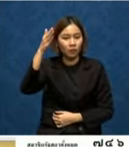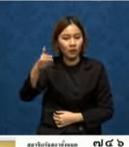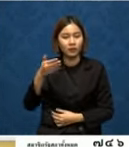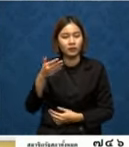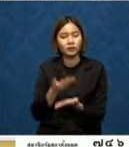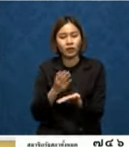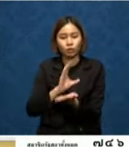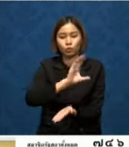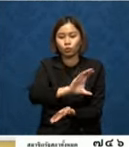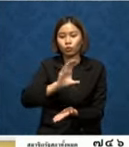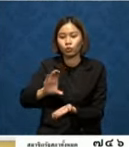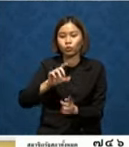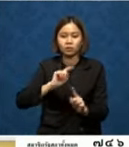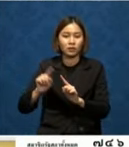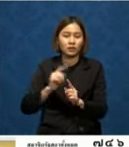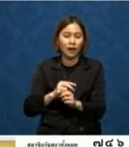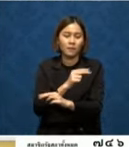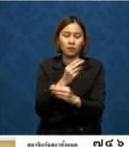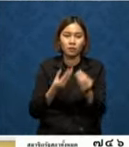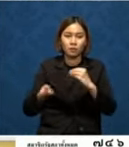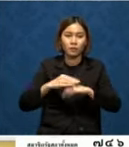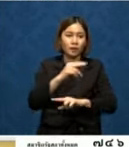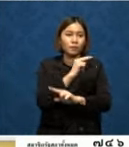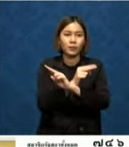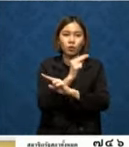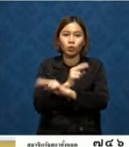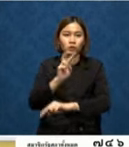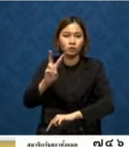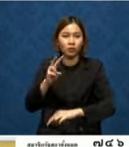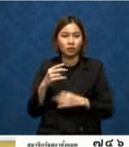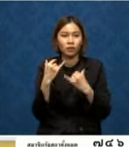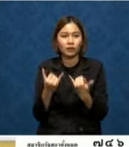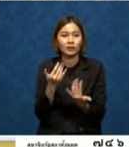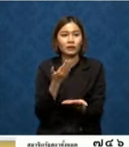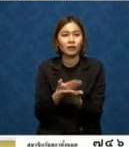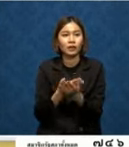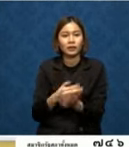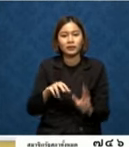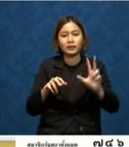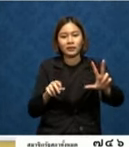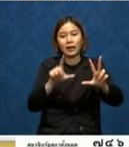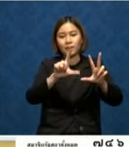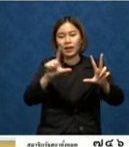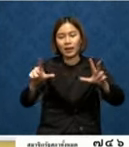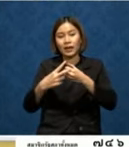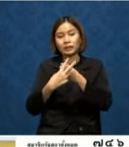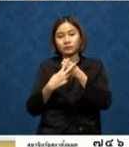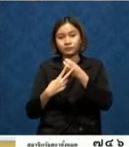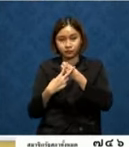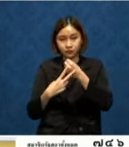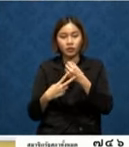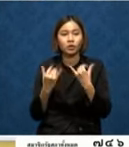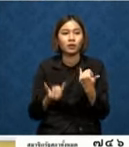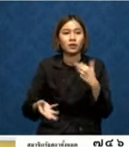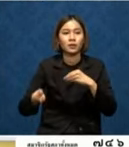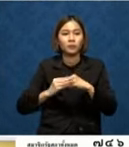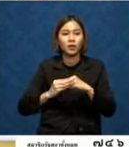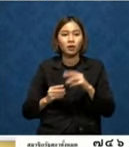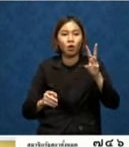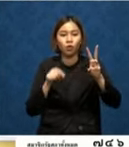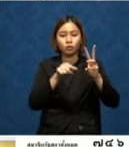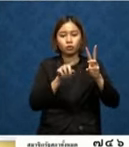จะเพิ่มขึ้นเป็นเท่าตัวจากตอนนี้ที่มีมูลค่า 3ล้านล้านเหรียญประชารัฐค่ะจะเพิ่มขึ้นเป็น